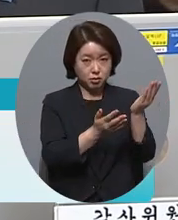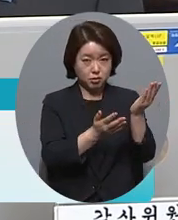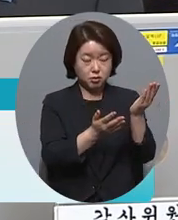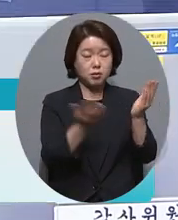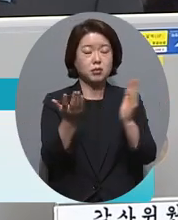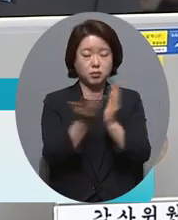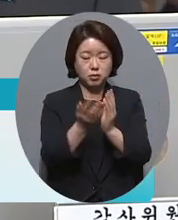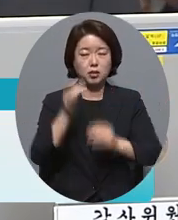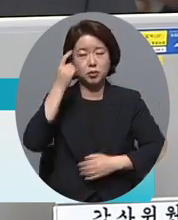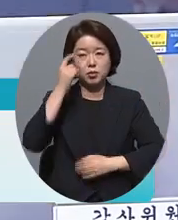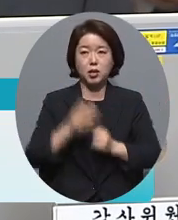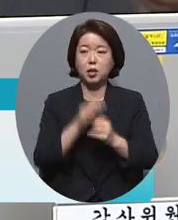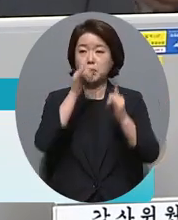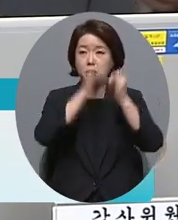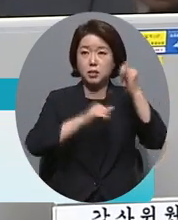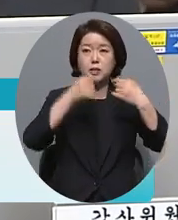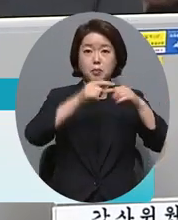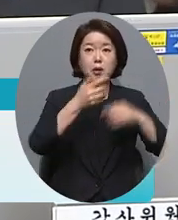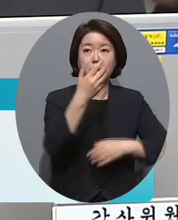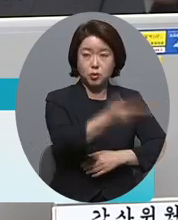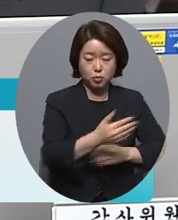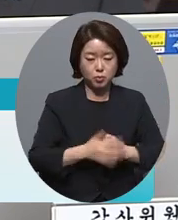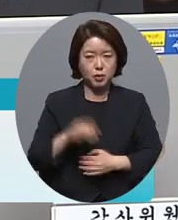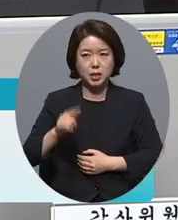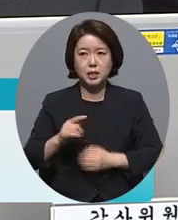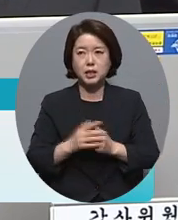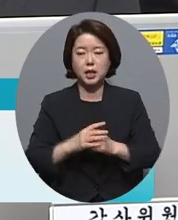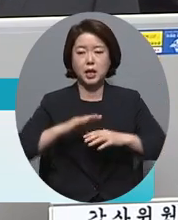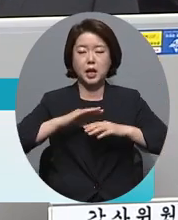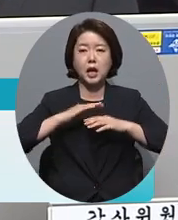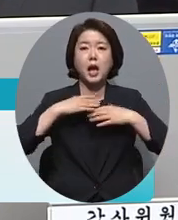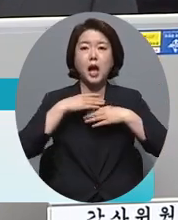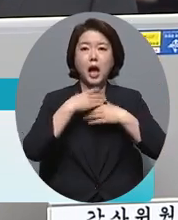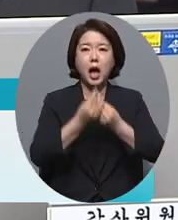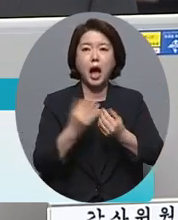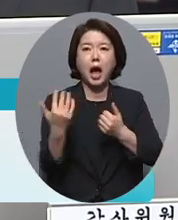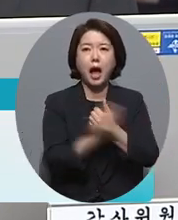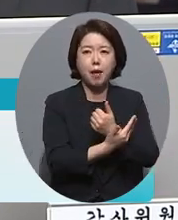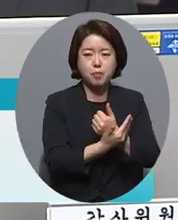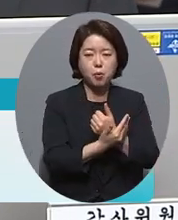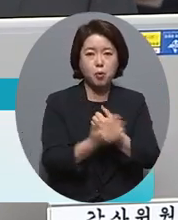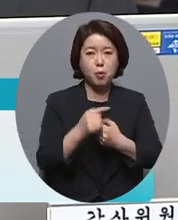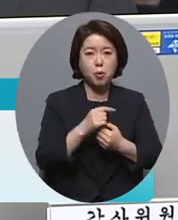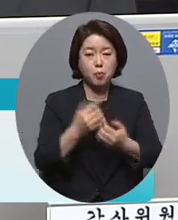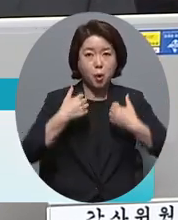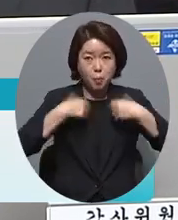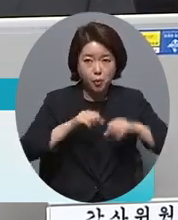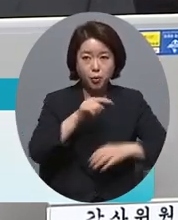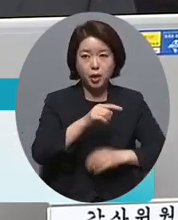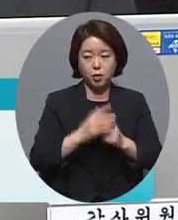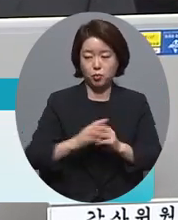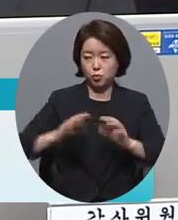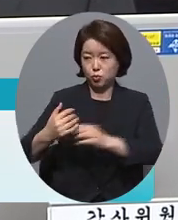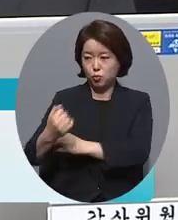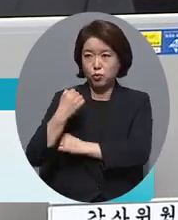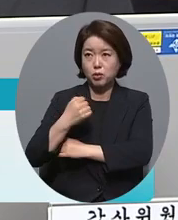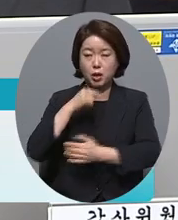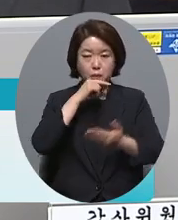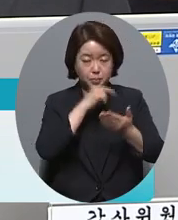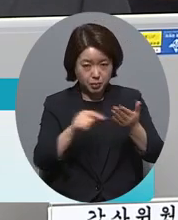평가할 겁니다 이런게 결국은 안보를 희생하면서 국력을